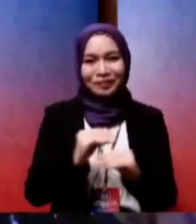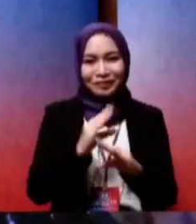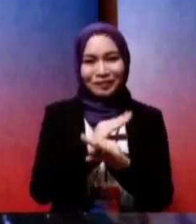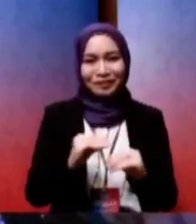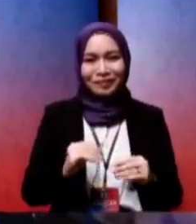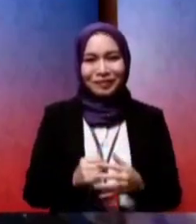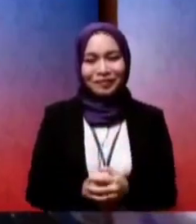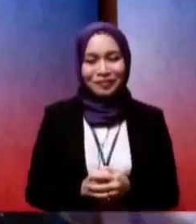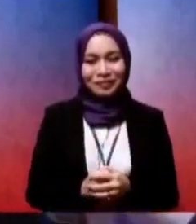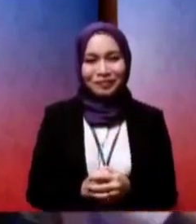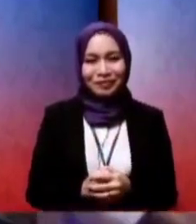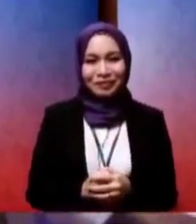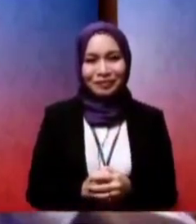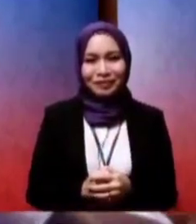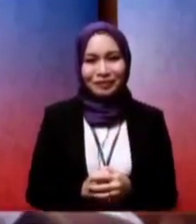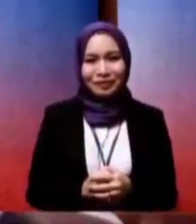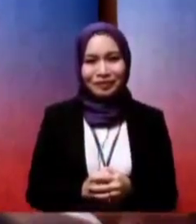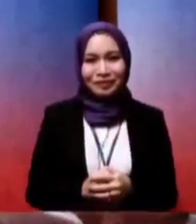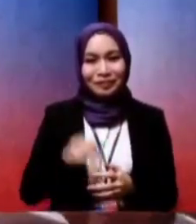Sarawak